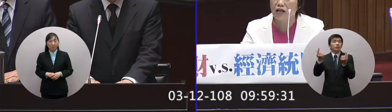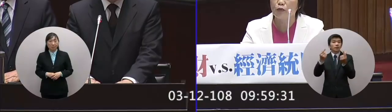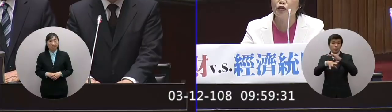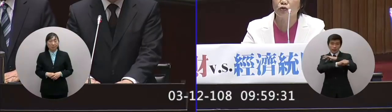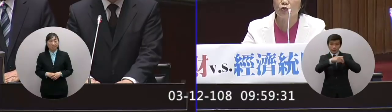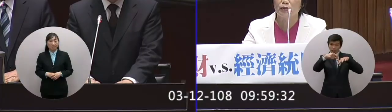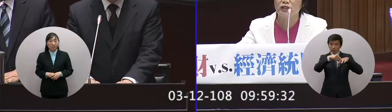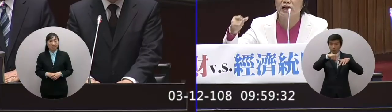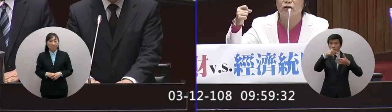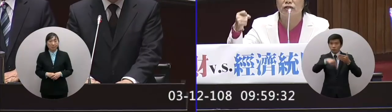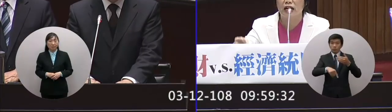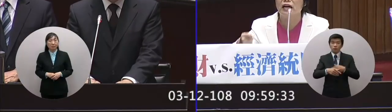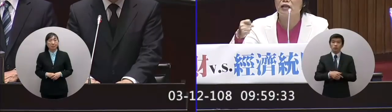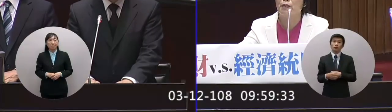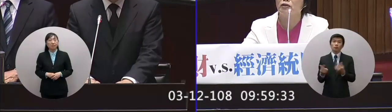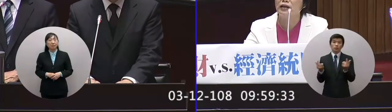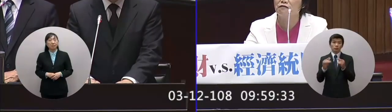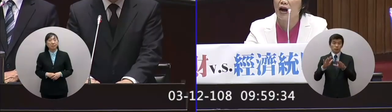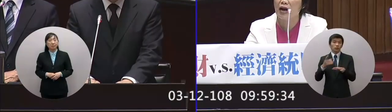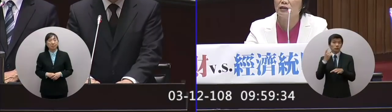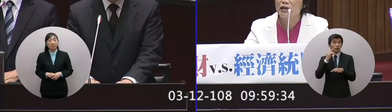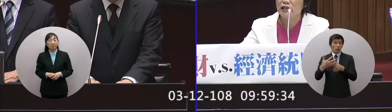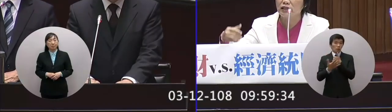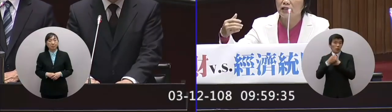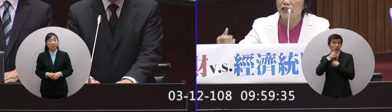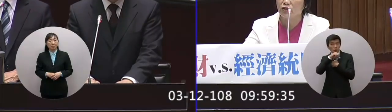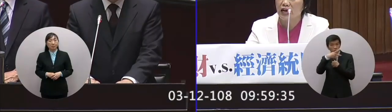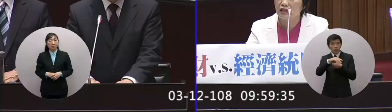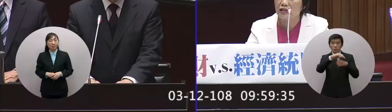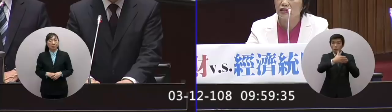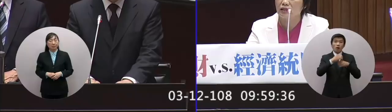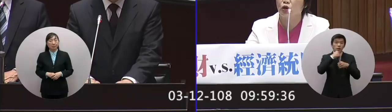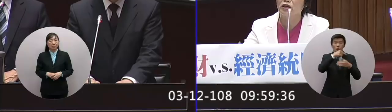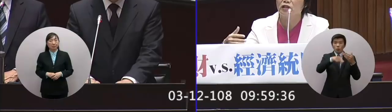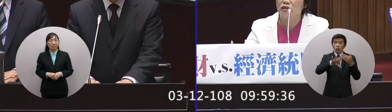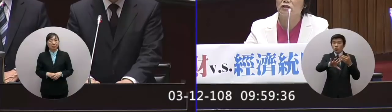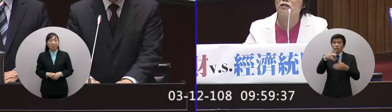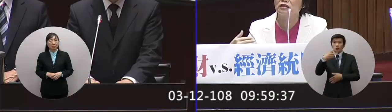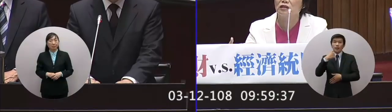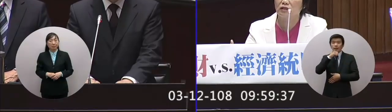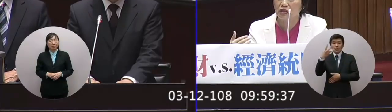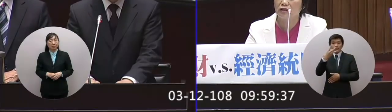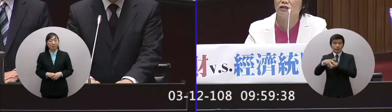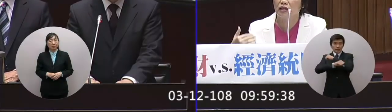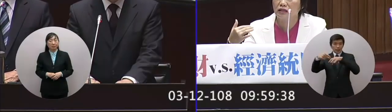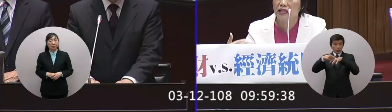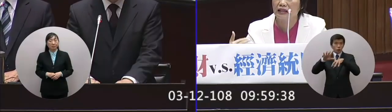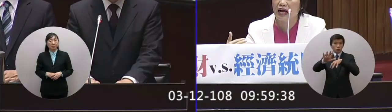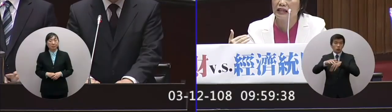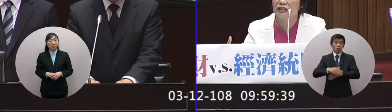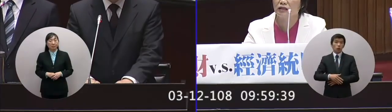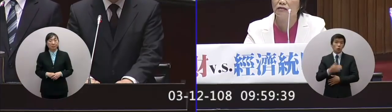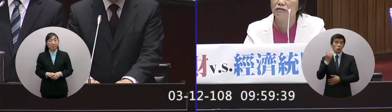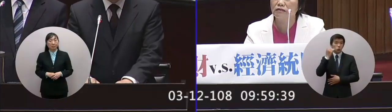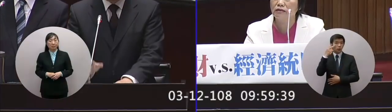方式？好，譬如说我们现在有强台跟保台的法案，那现在也有台山基金，有没有可能是设置成